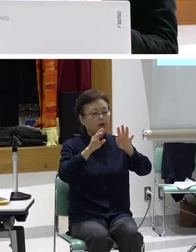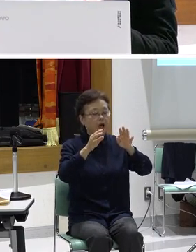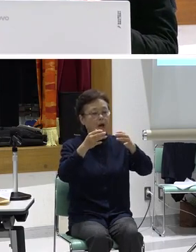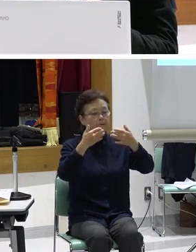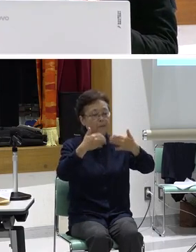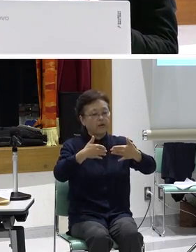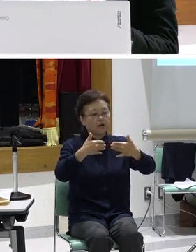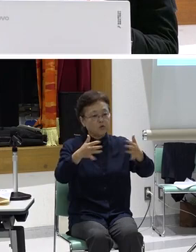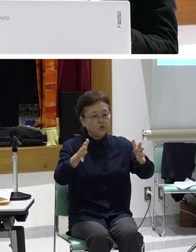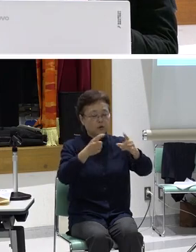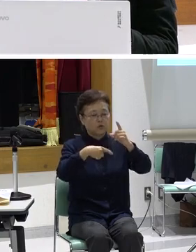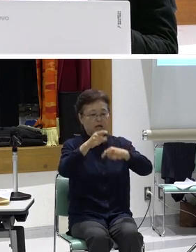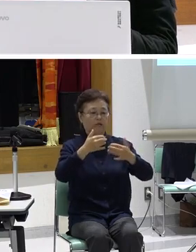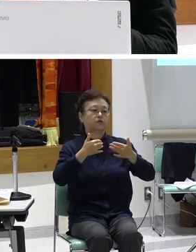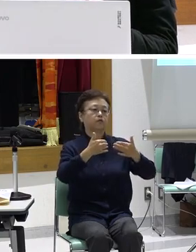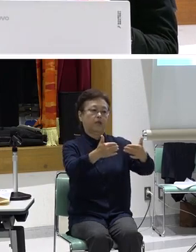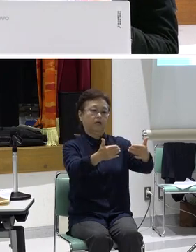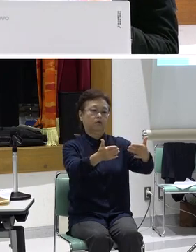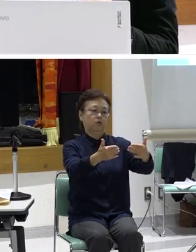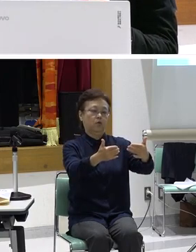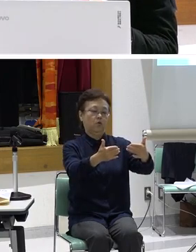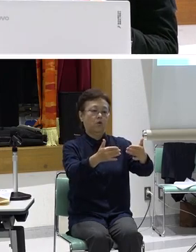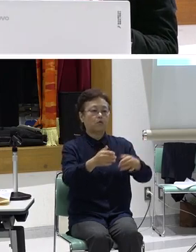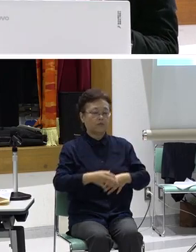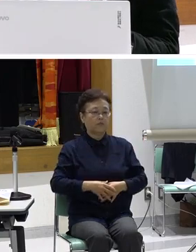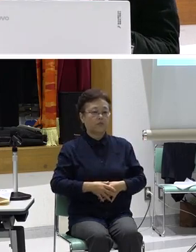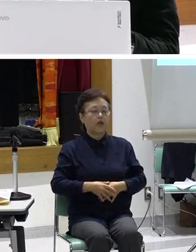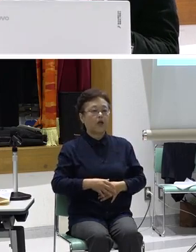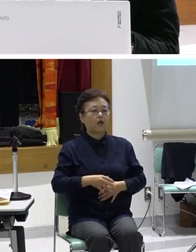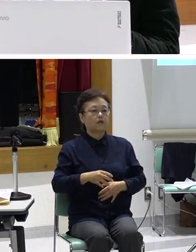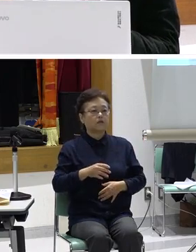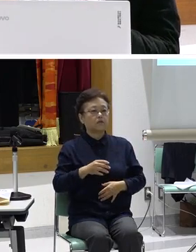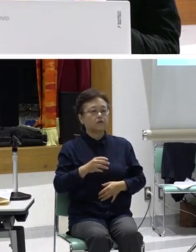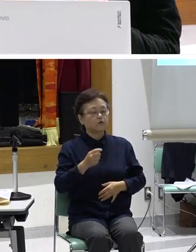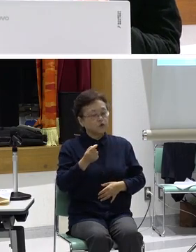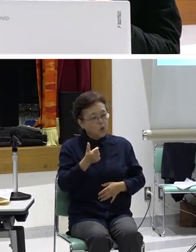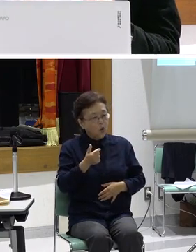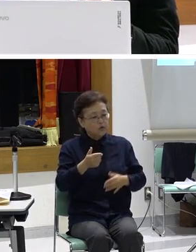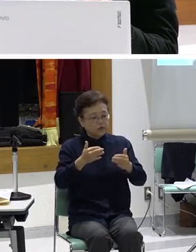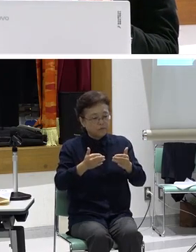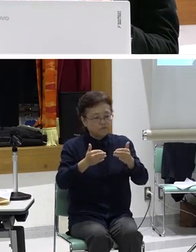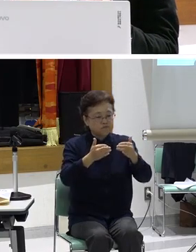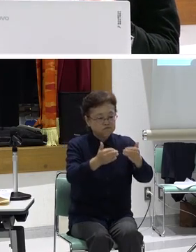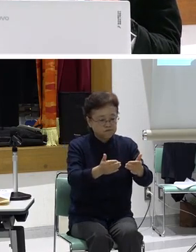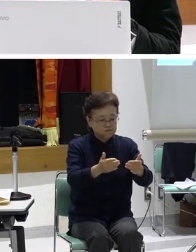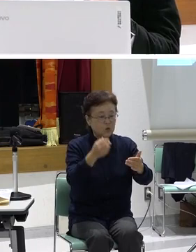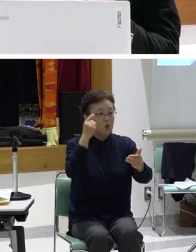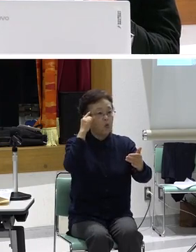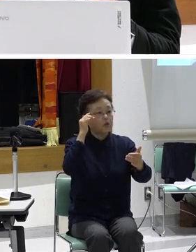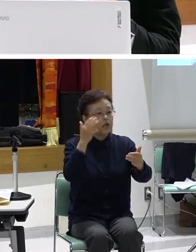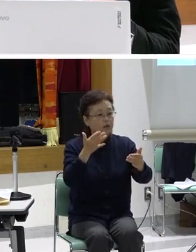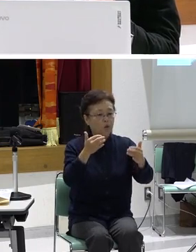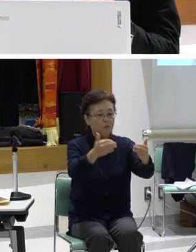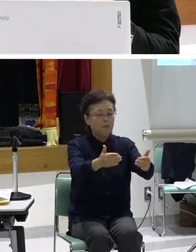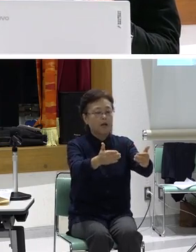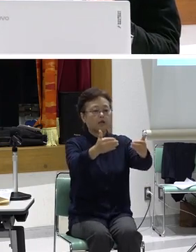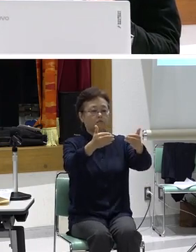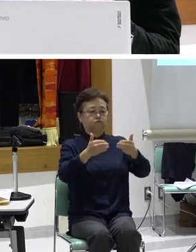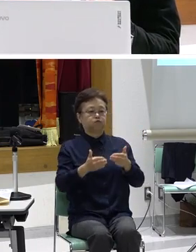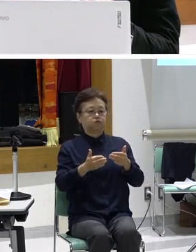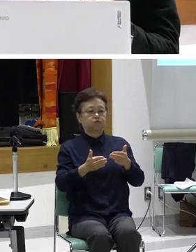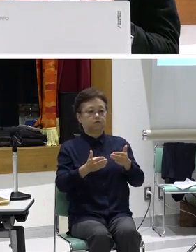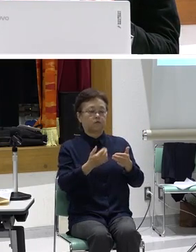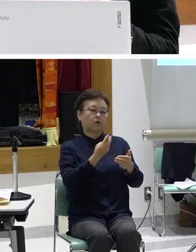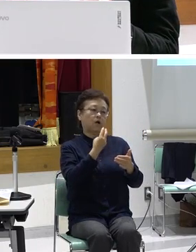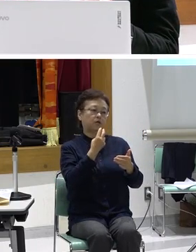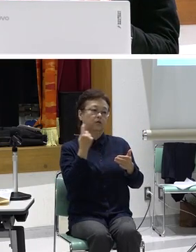が見直されて、ああなんとかちょっと前に進んだなと思ったのが、もう一回またゼロに戻るの、元に戻るのかみたいな感じで、オ